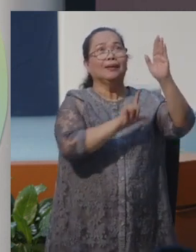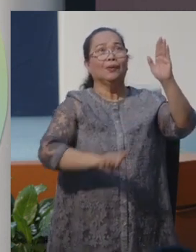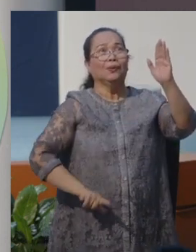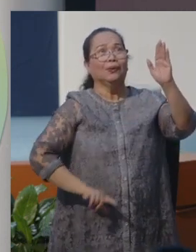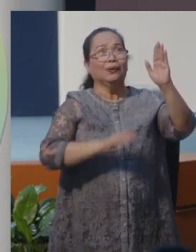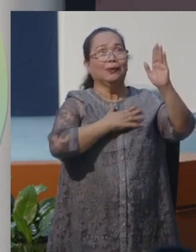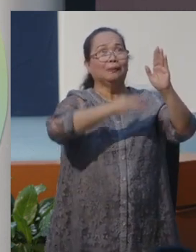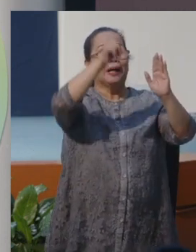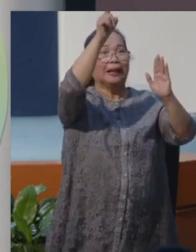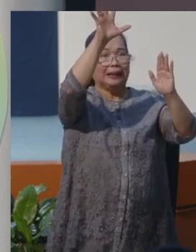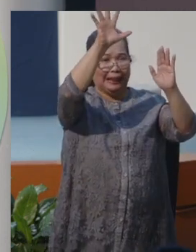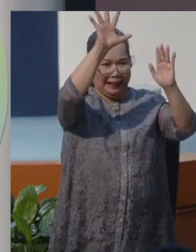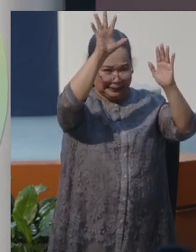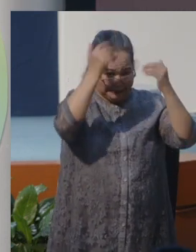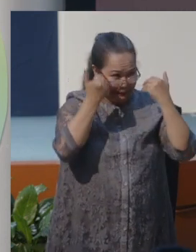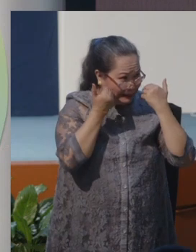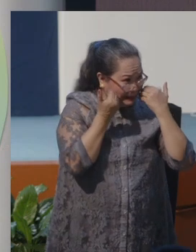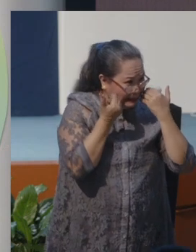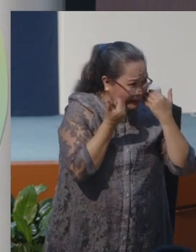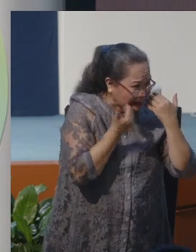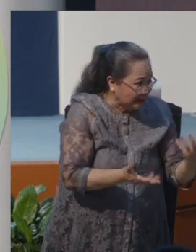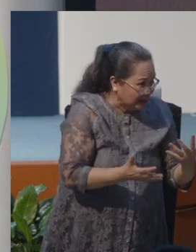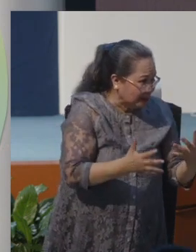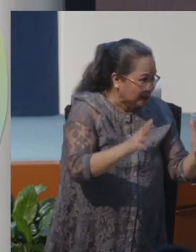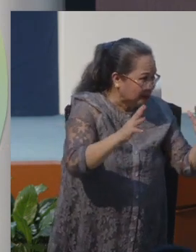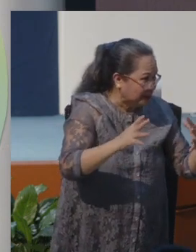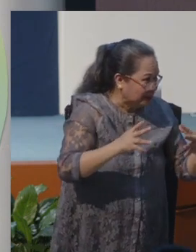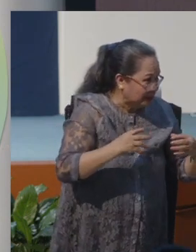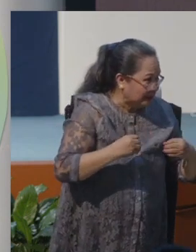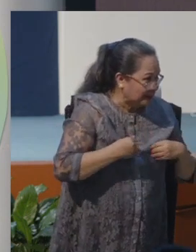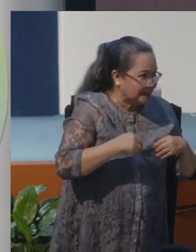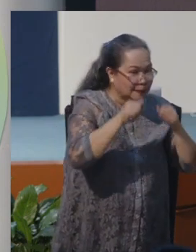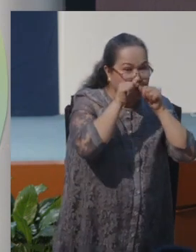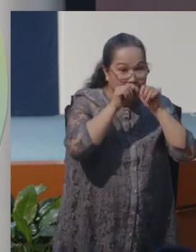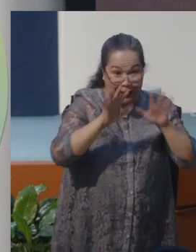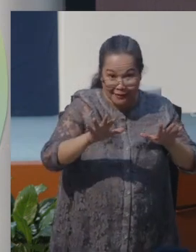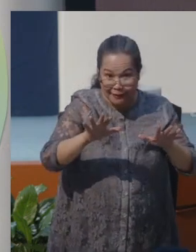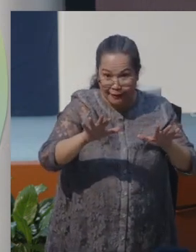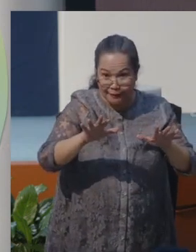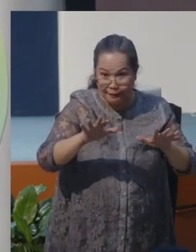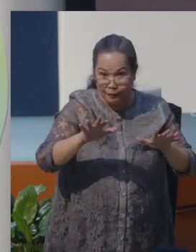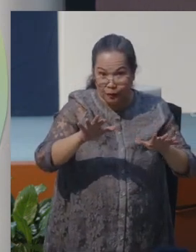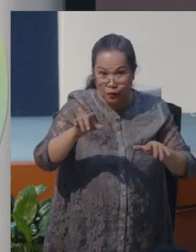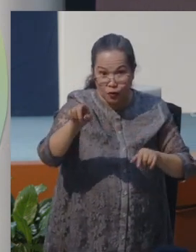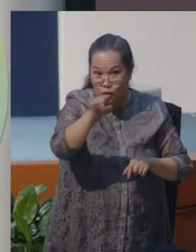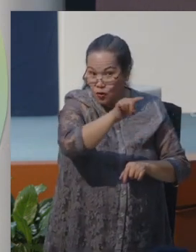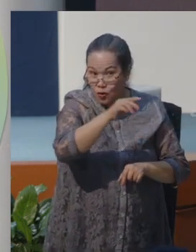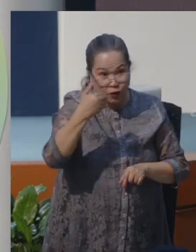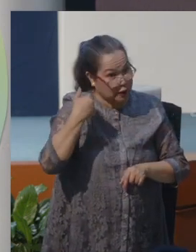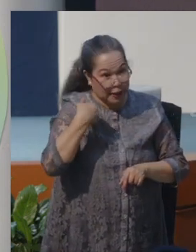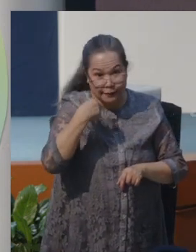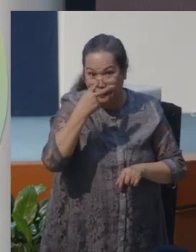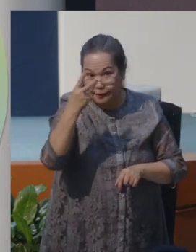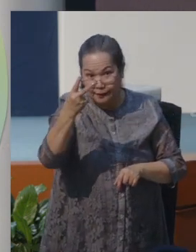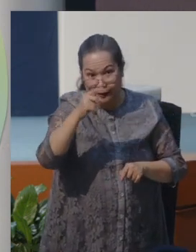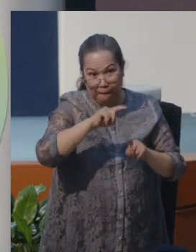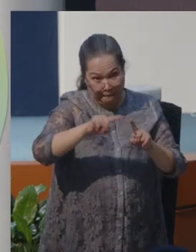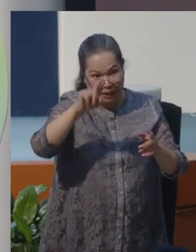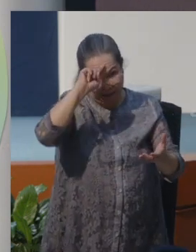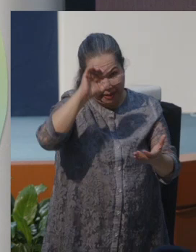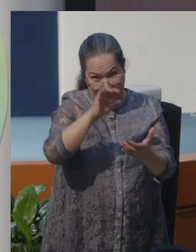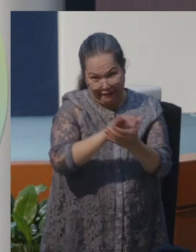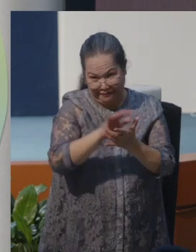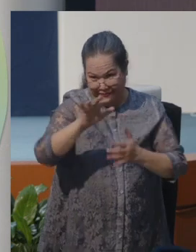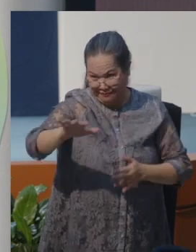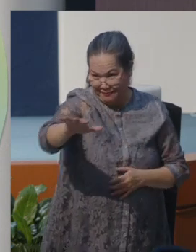noon. Ang sabi kasi ni Jesus, "Blessed are those who have not seen, yet have believed." Tayo po